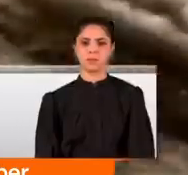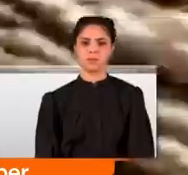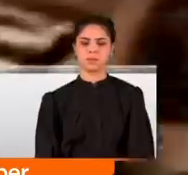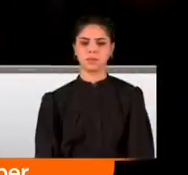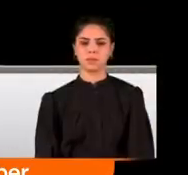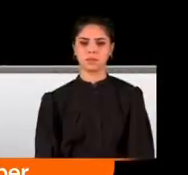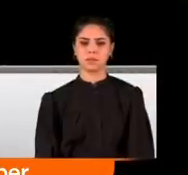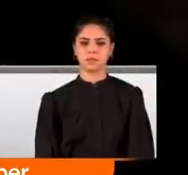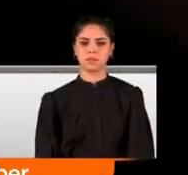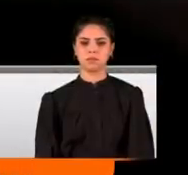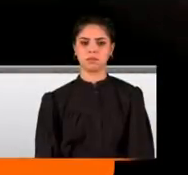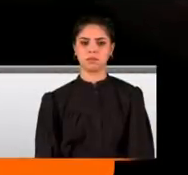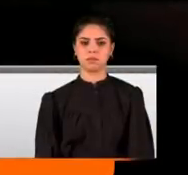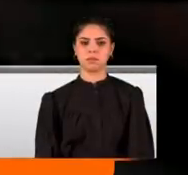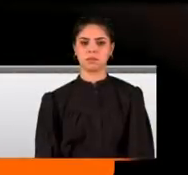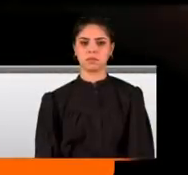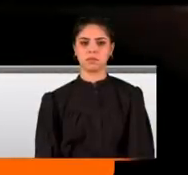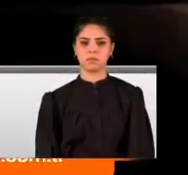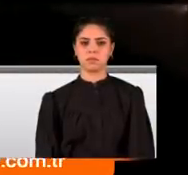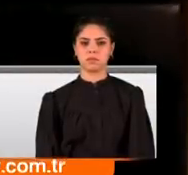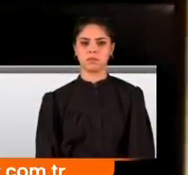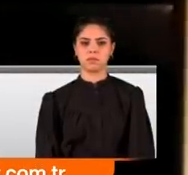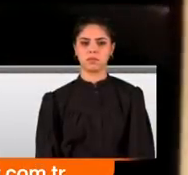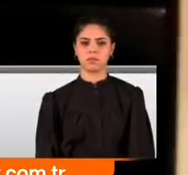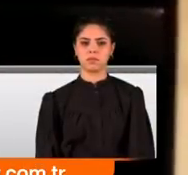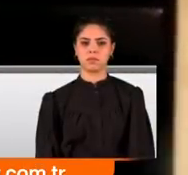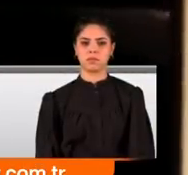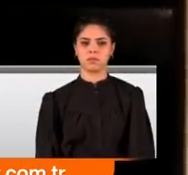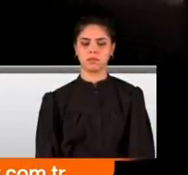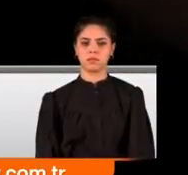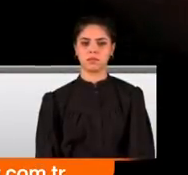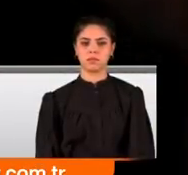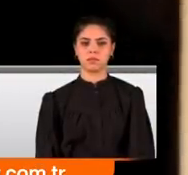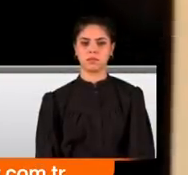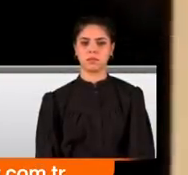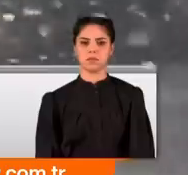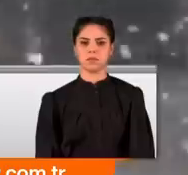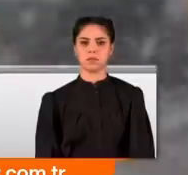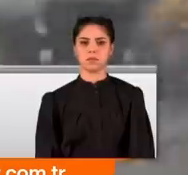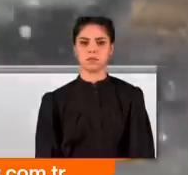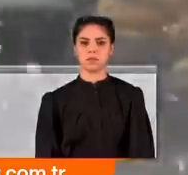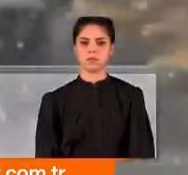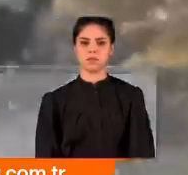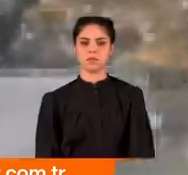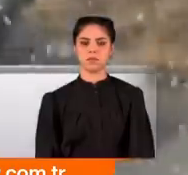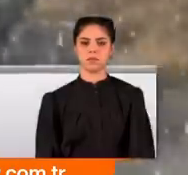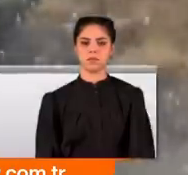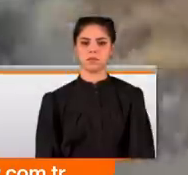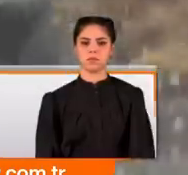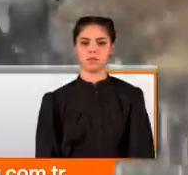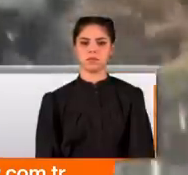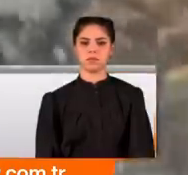Hiçbir çalışma var mı Allah'ını seversen? Buradan güneşe 10 dakika olmadı ya. 10 dakika ya. 10 dakika sonra 6 saat. Yaklaşık 2,5